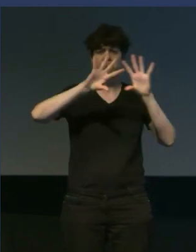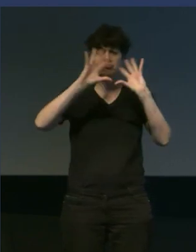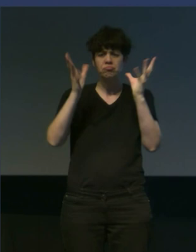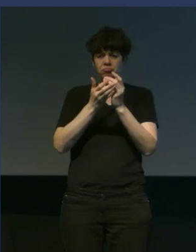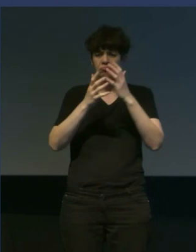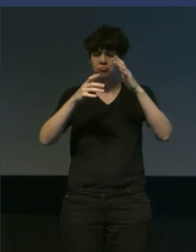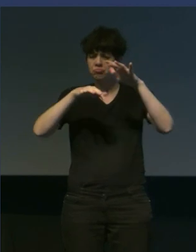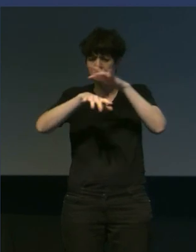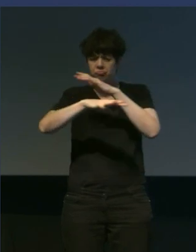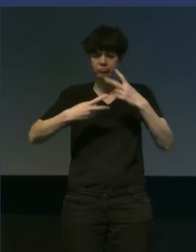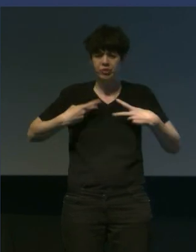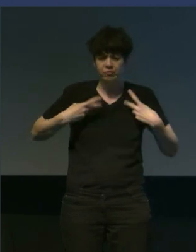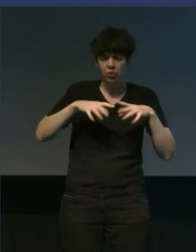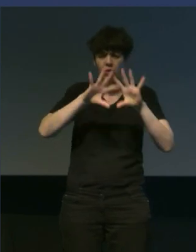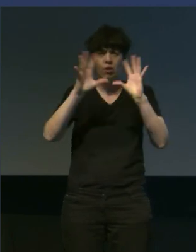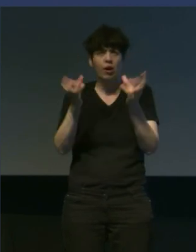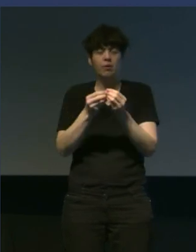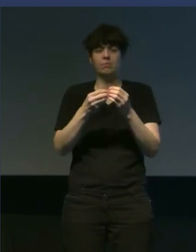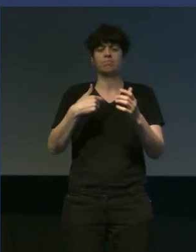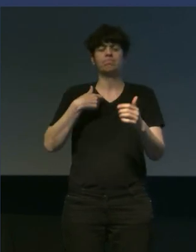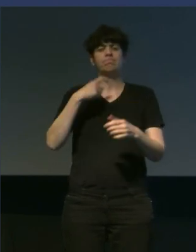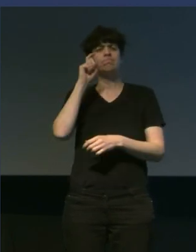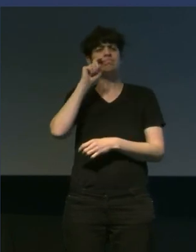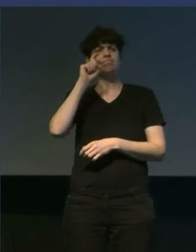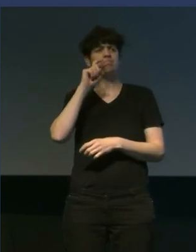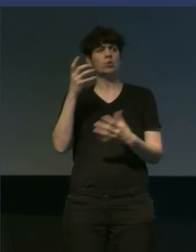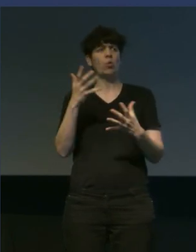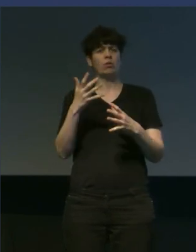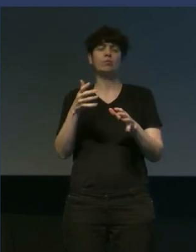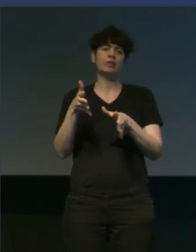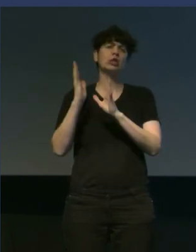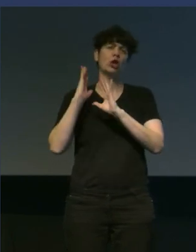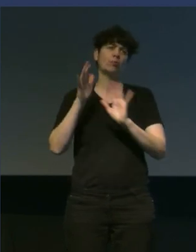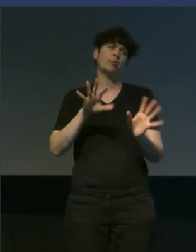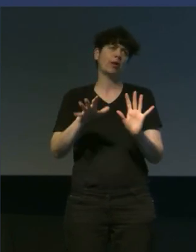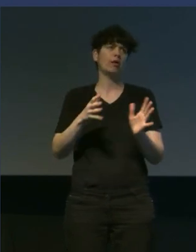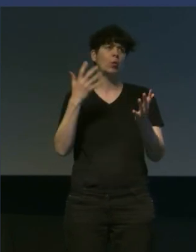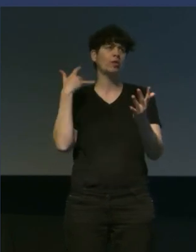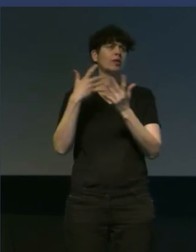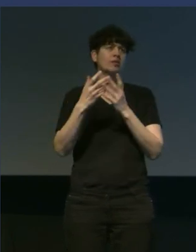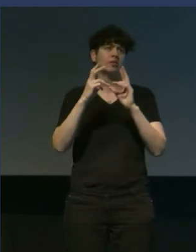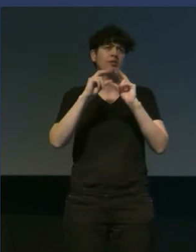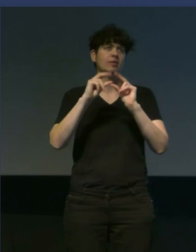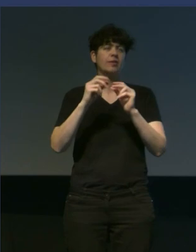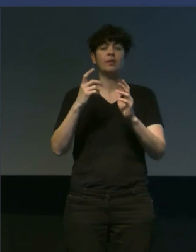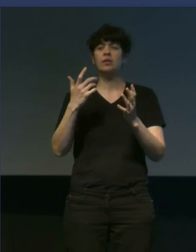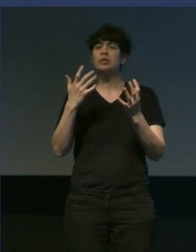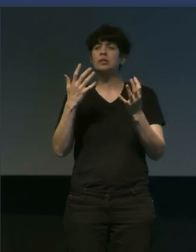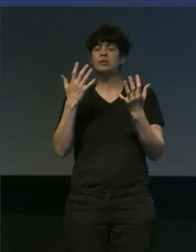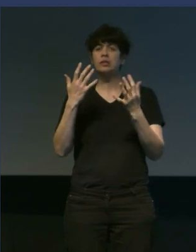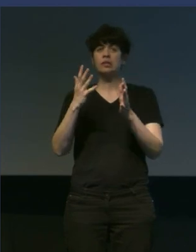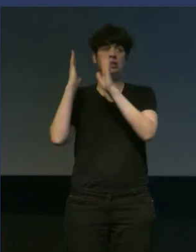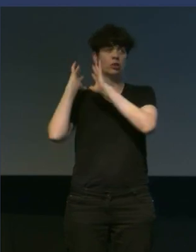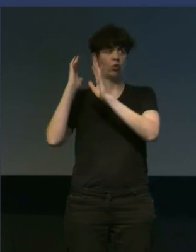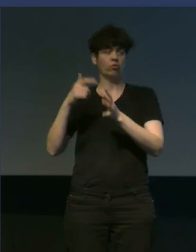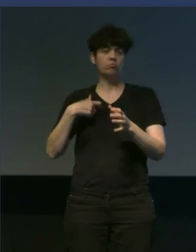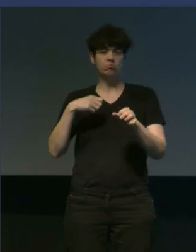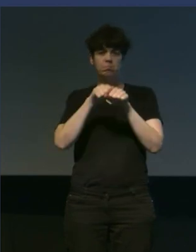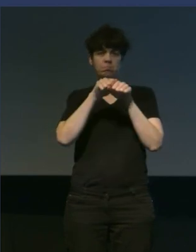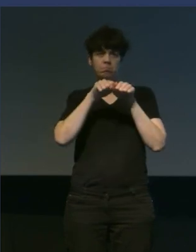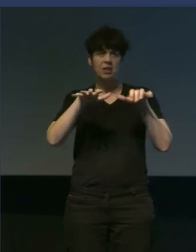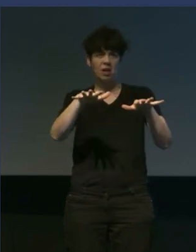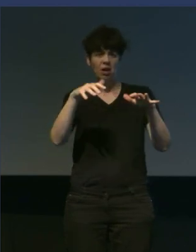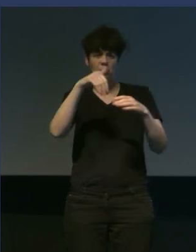c'était que globalement, c'était il y a 10 ans à peu près. Et dans les médias, on ne parlait pas du